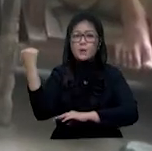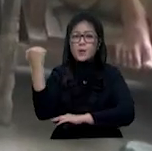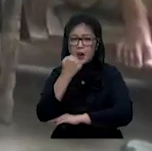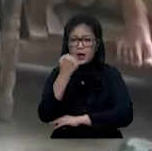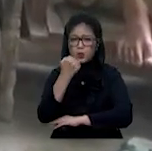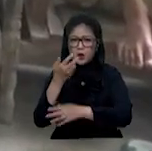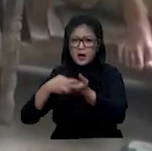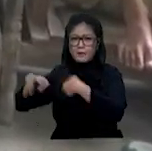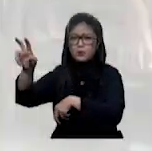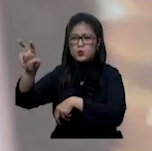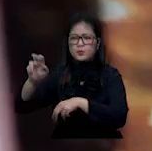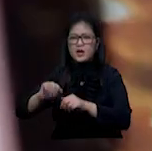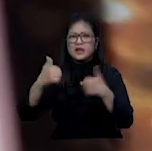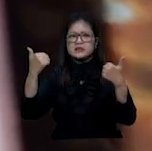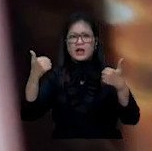kabur.